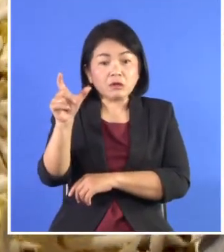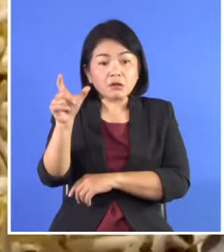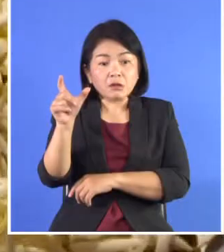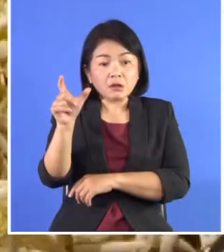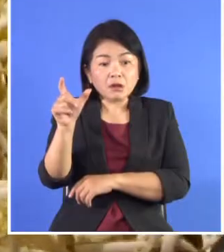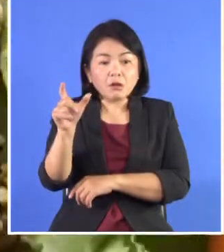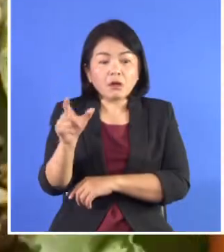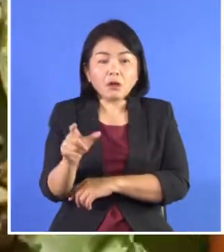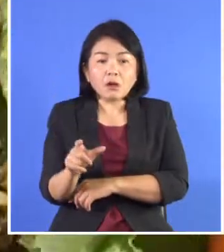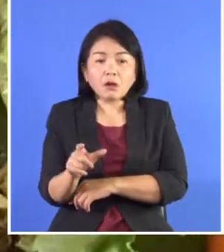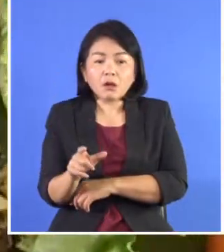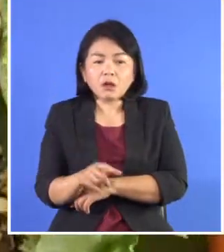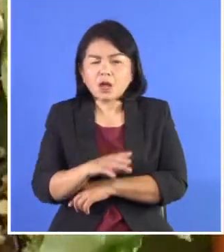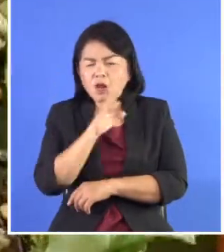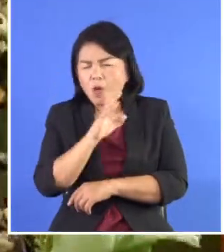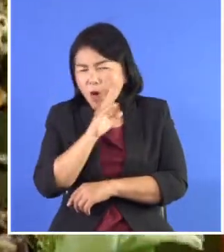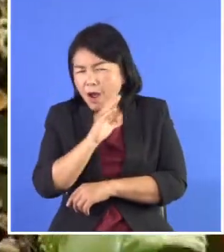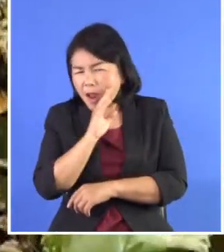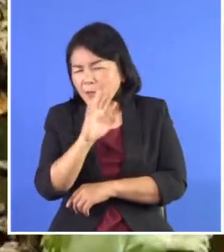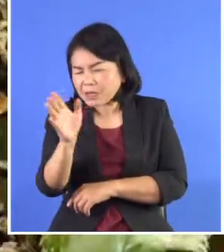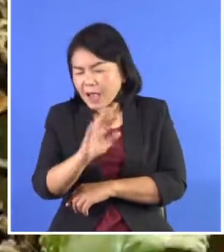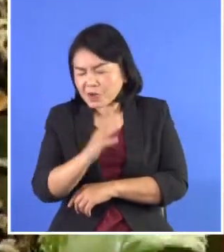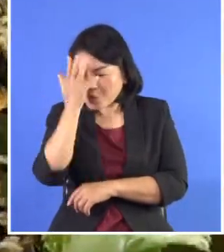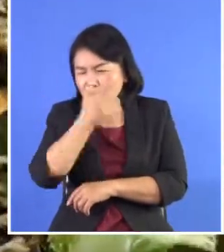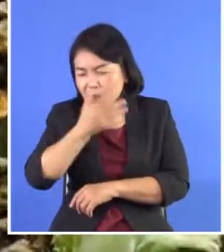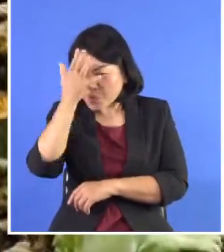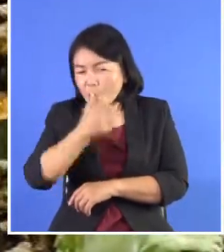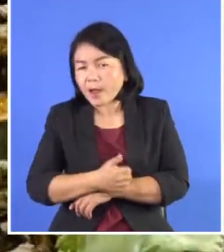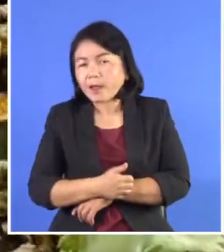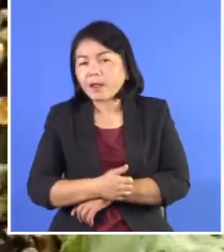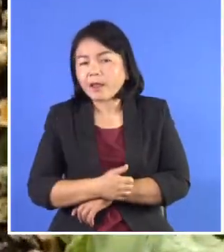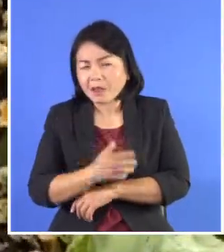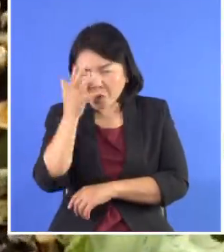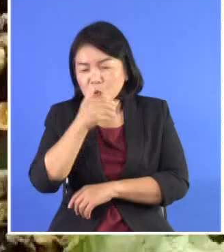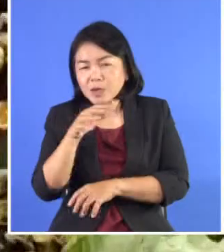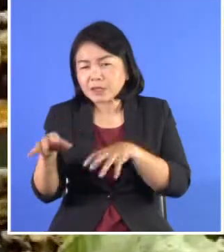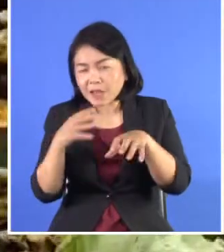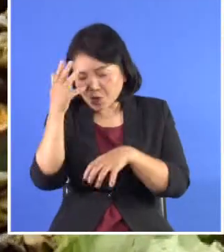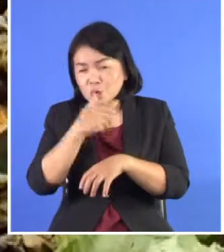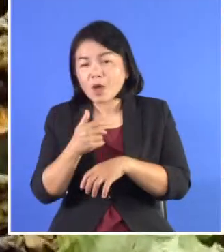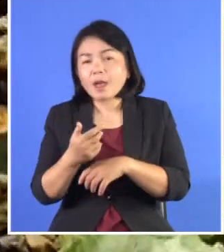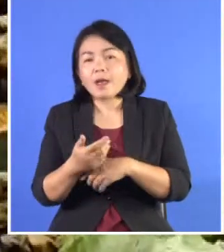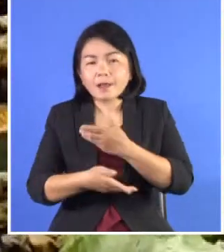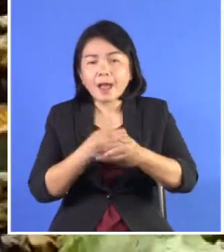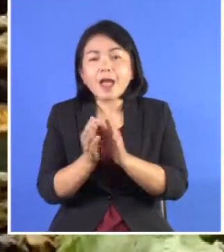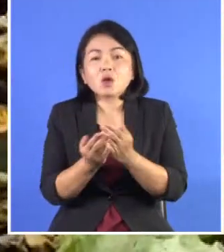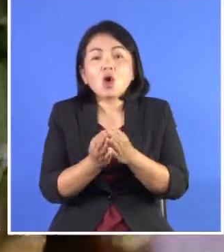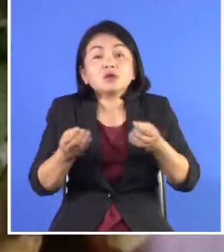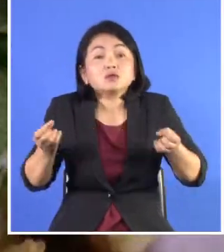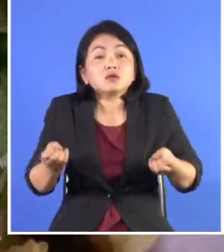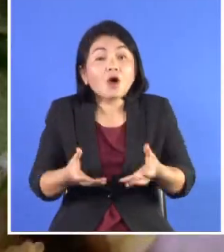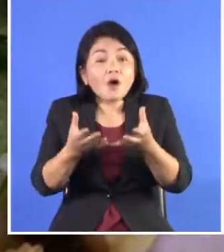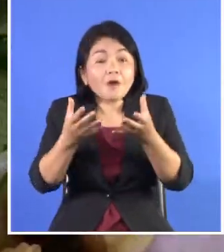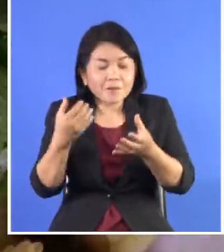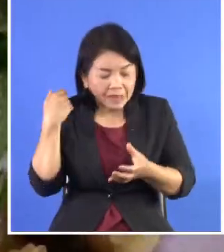ถุงงอกด้วยน่าจะปลอมแล้วแหละพี่แป๊ะ อ๋อเป็นพร็อพว่างั้นเถอะ เป็นพร็อพเป็นพร็อพนะคะหลักๆขายหอยทอดขอคืนน้ำลายแป๊บหนึ่ง